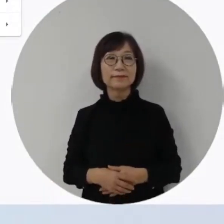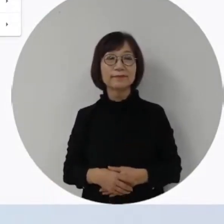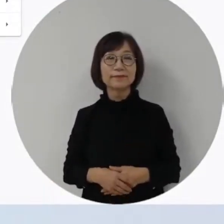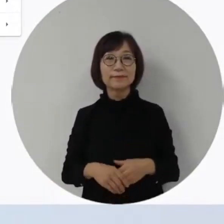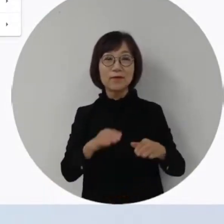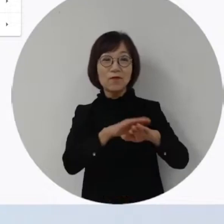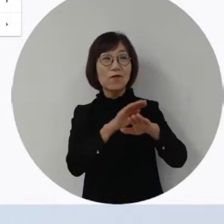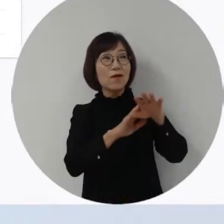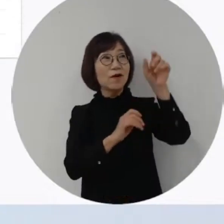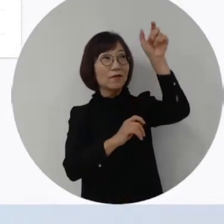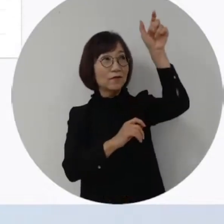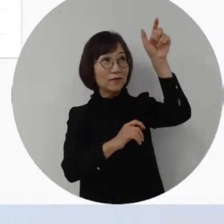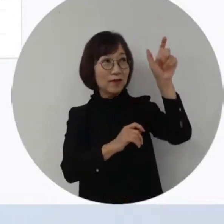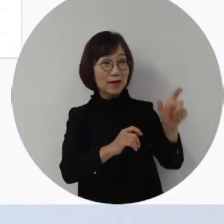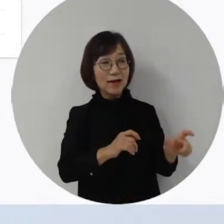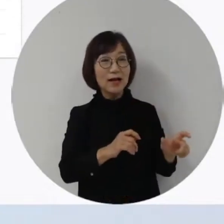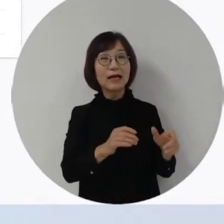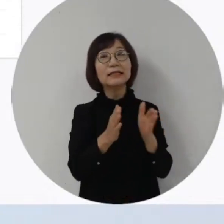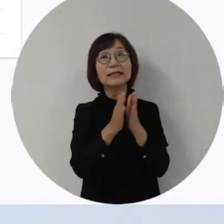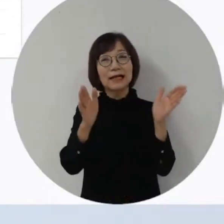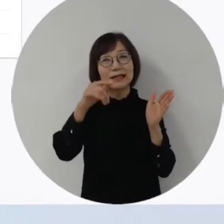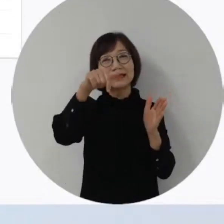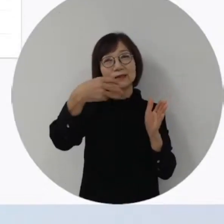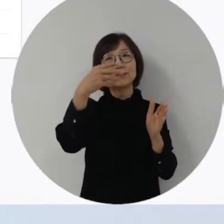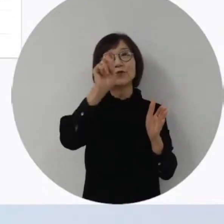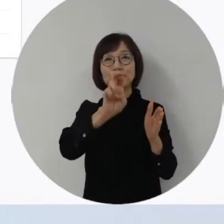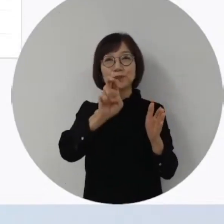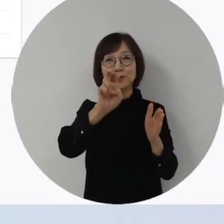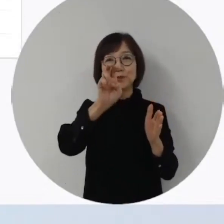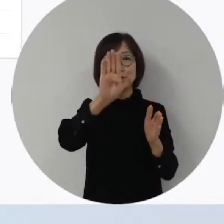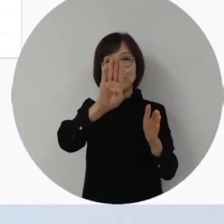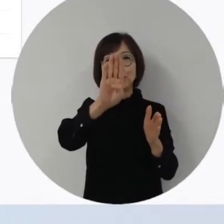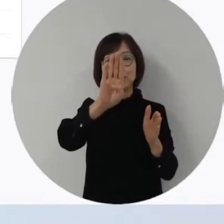왼쪽에 시작 그룹 클릭해 주고요.